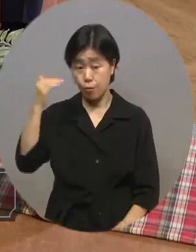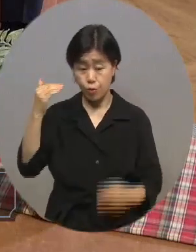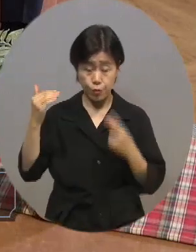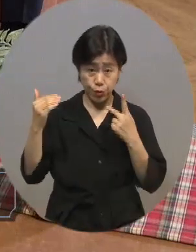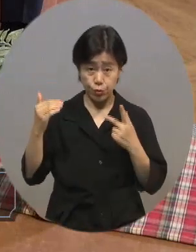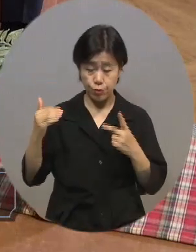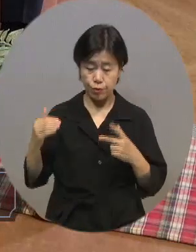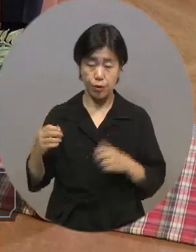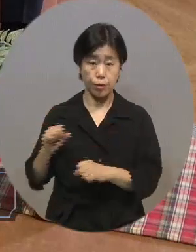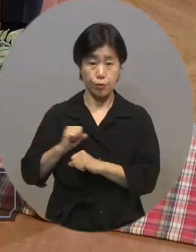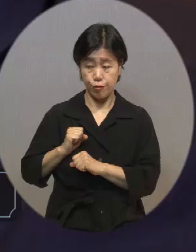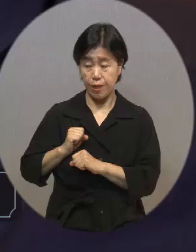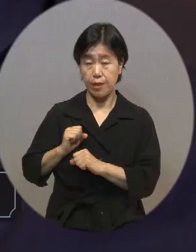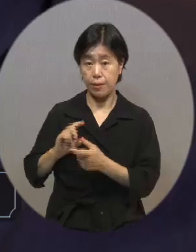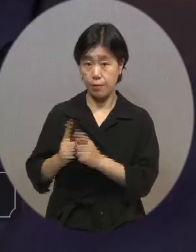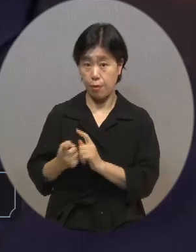관계는